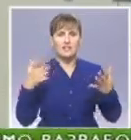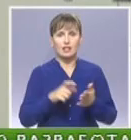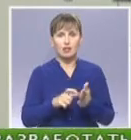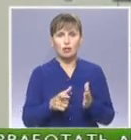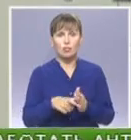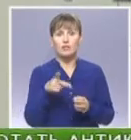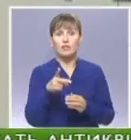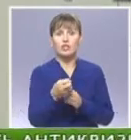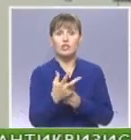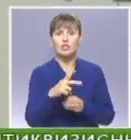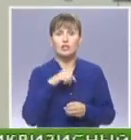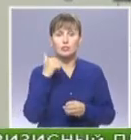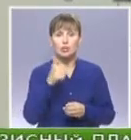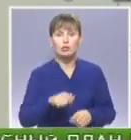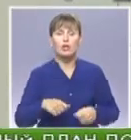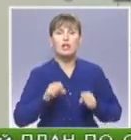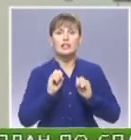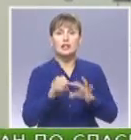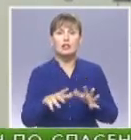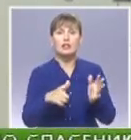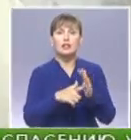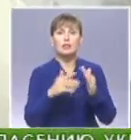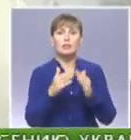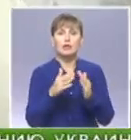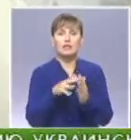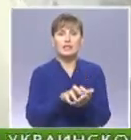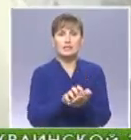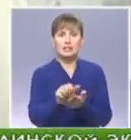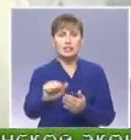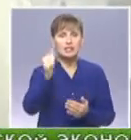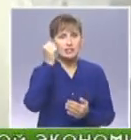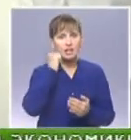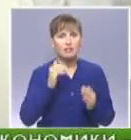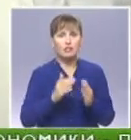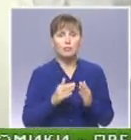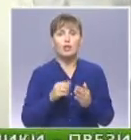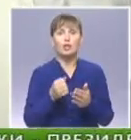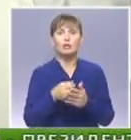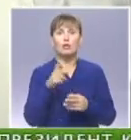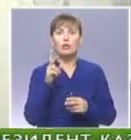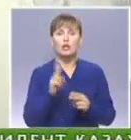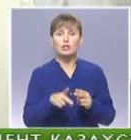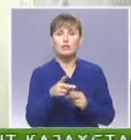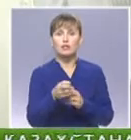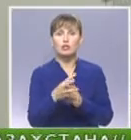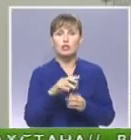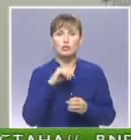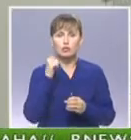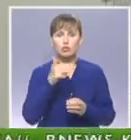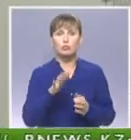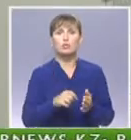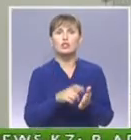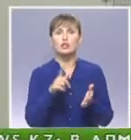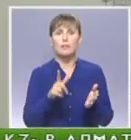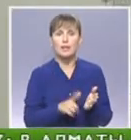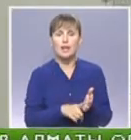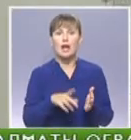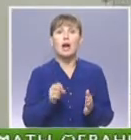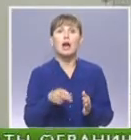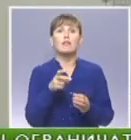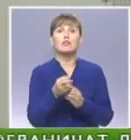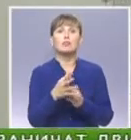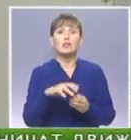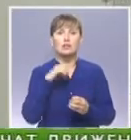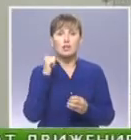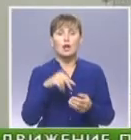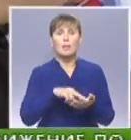В 2013-м сдано 7 домов по программе сноса ветхого жилья. До конца 2014-го будет 17, а в следующем планируется